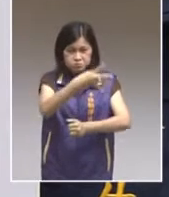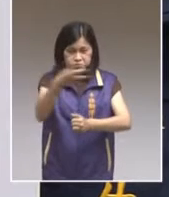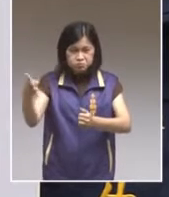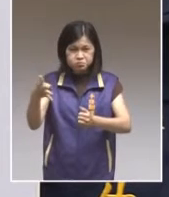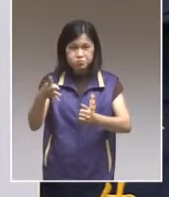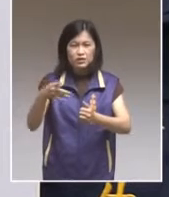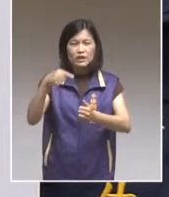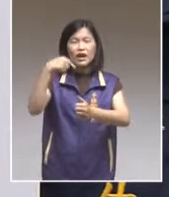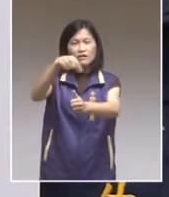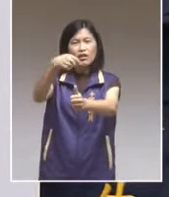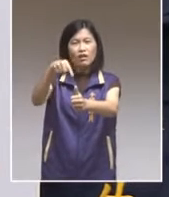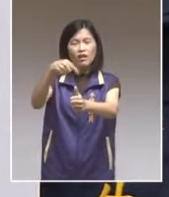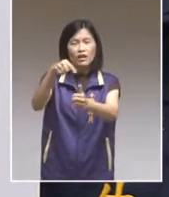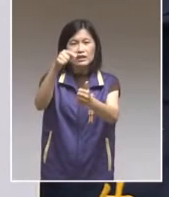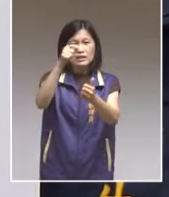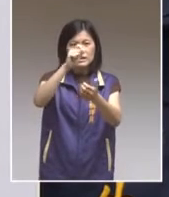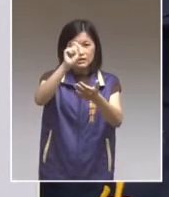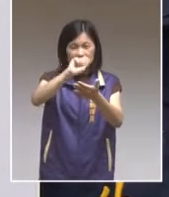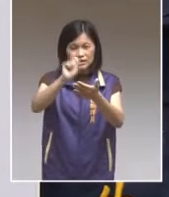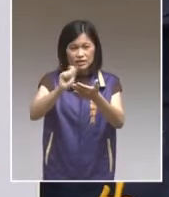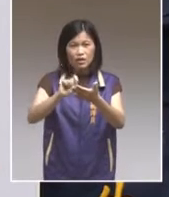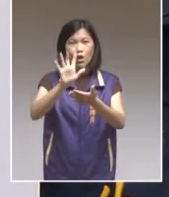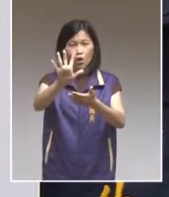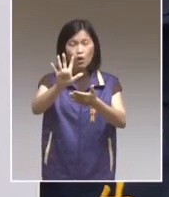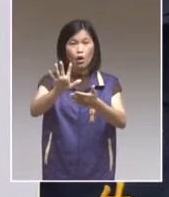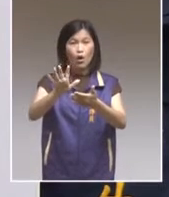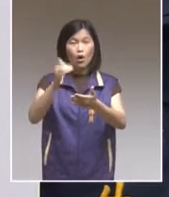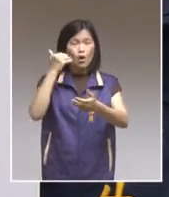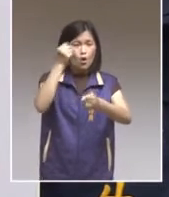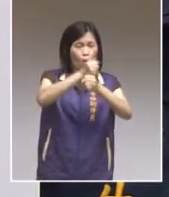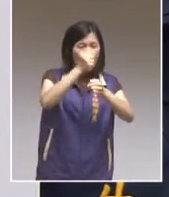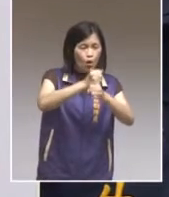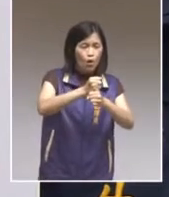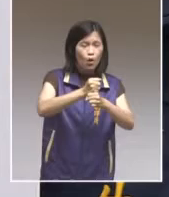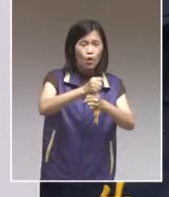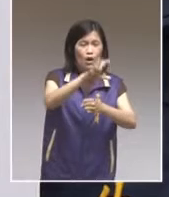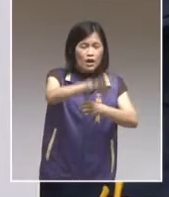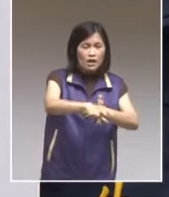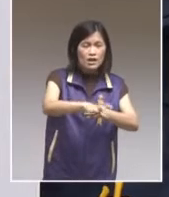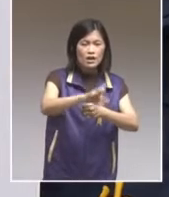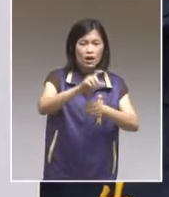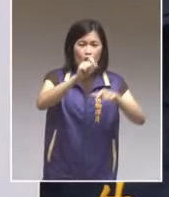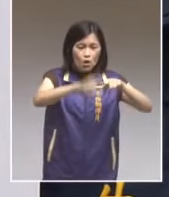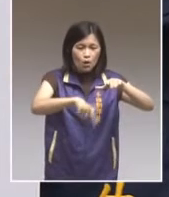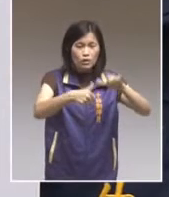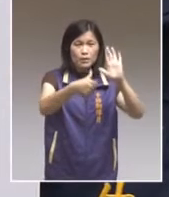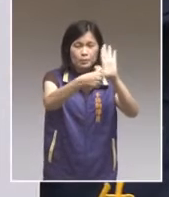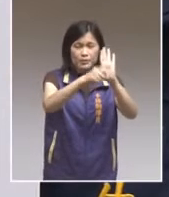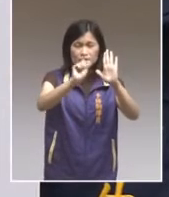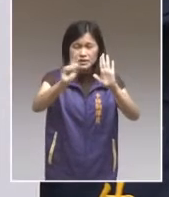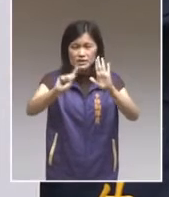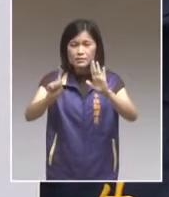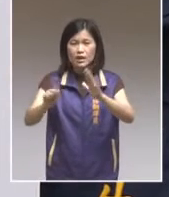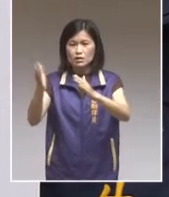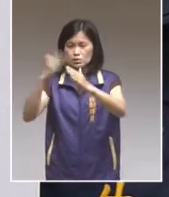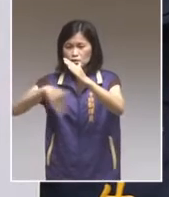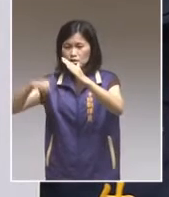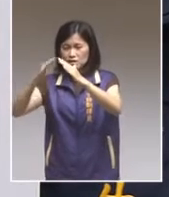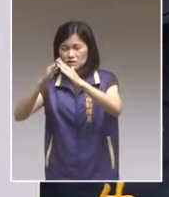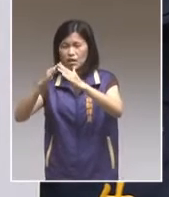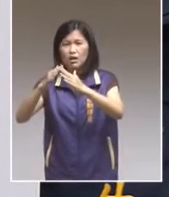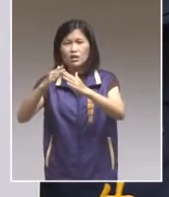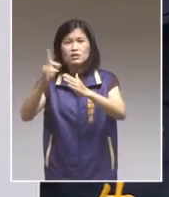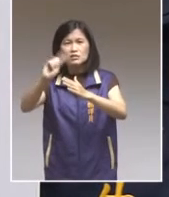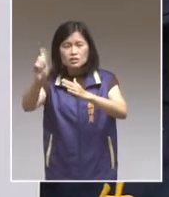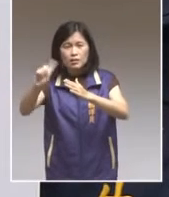它会引导你去作答。那在工作或就学的学校或公司的部分，他会也专门有个栏位，那